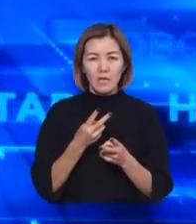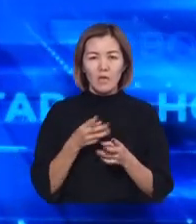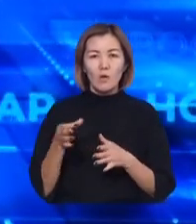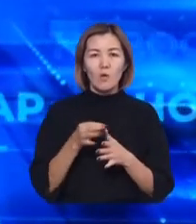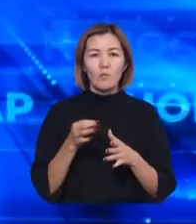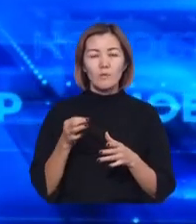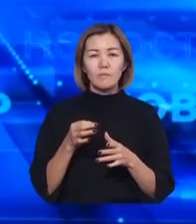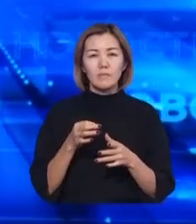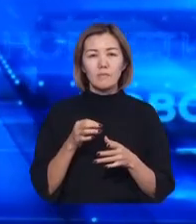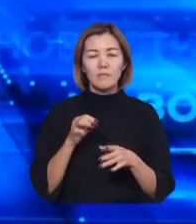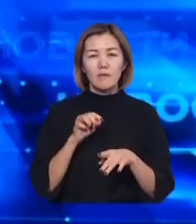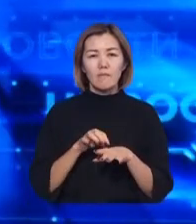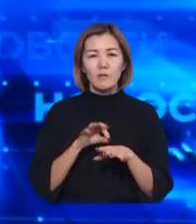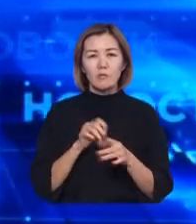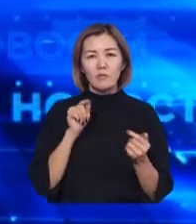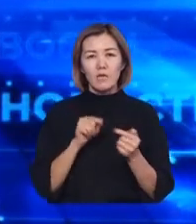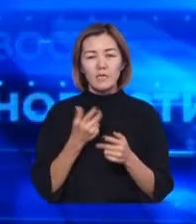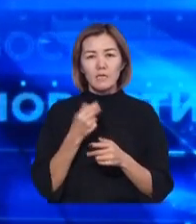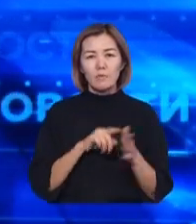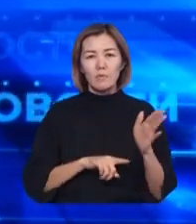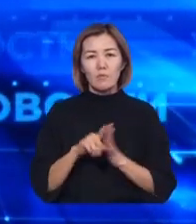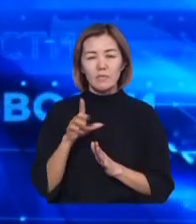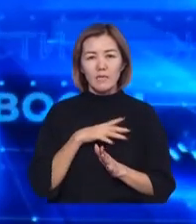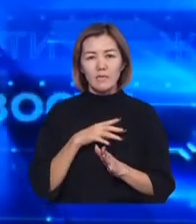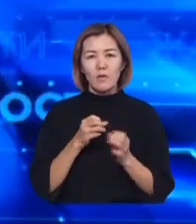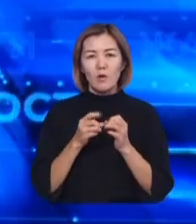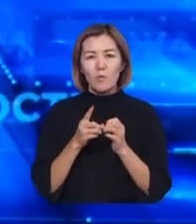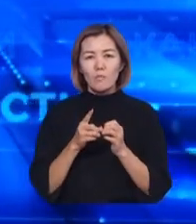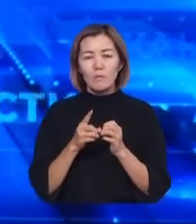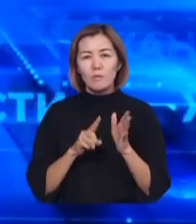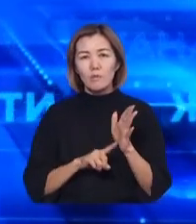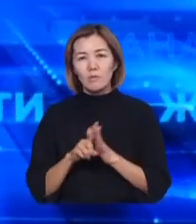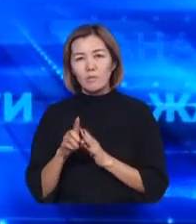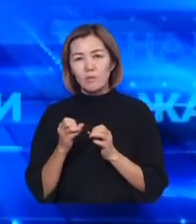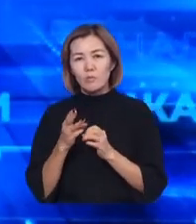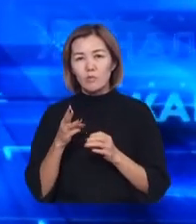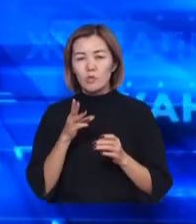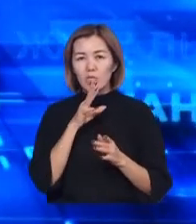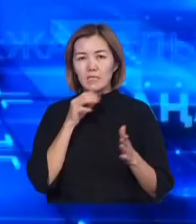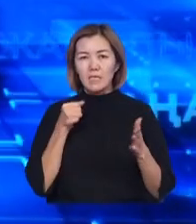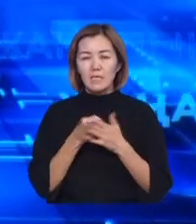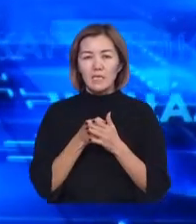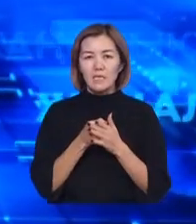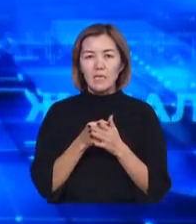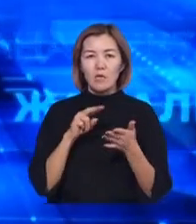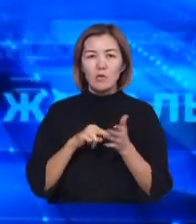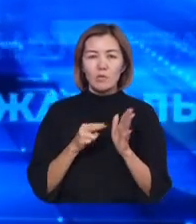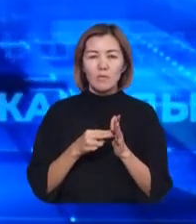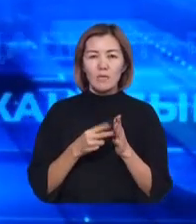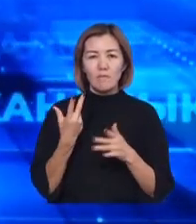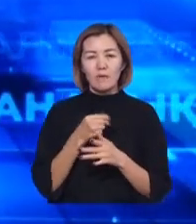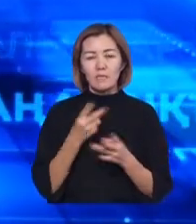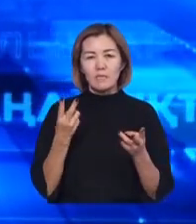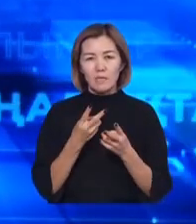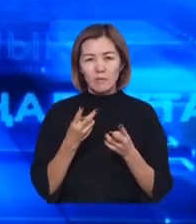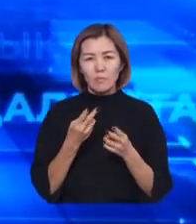Облысымызда аталған вирусқа қарсы екпе егу науқаны басталды. Енді 11 мен 13 жас аралығындағы қыздар жоспарлы тәртіппен